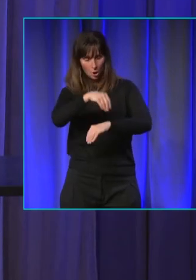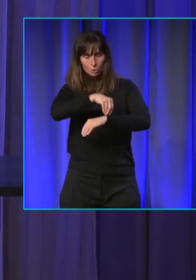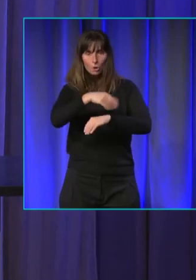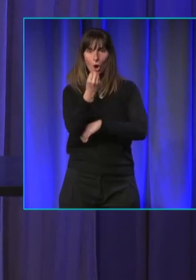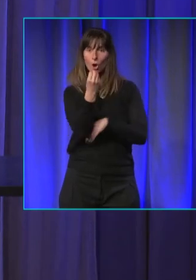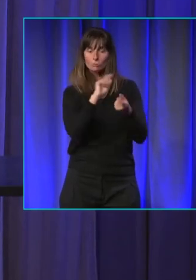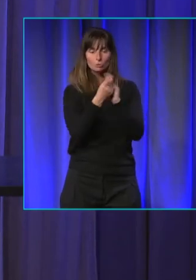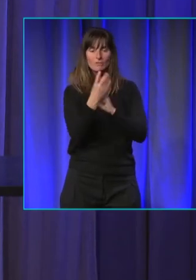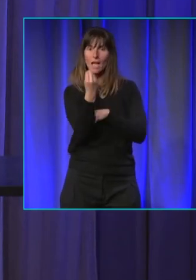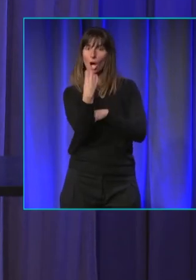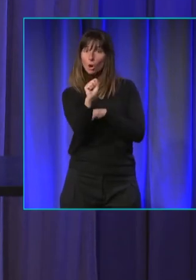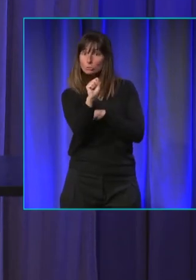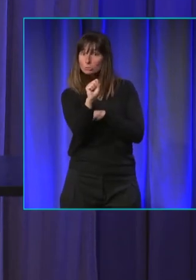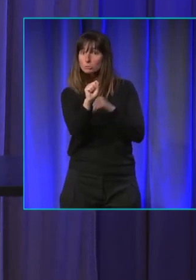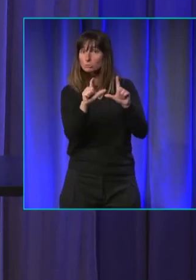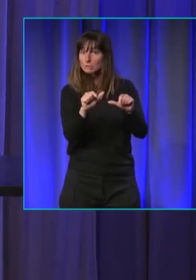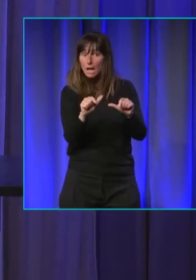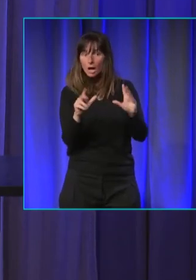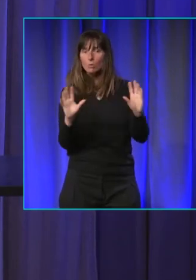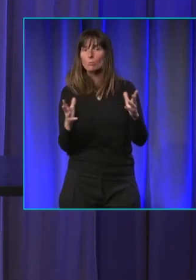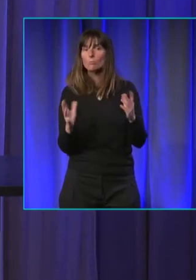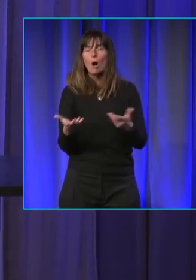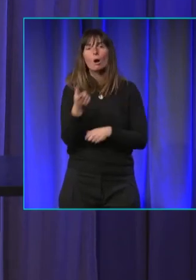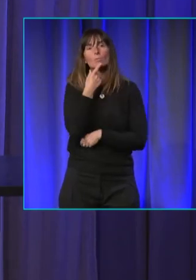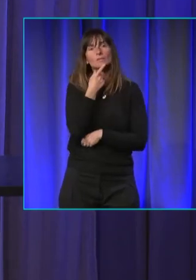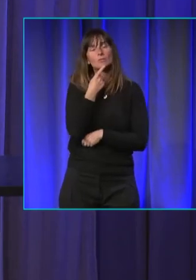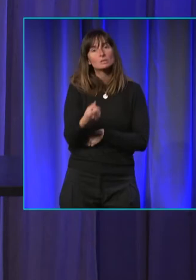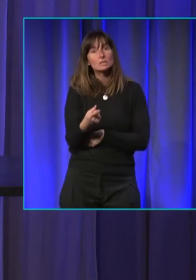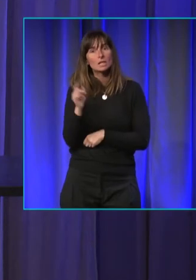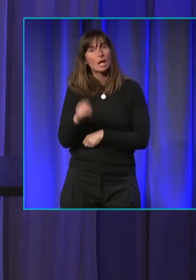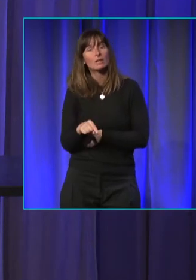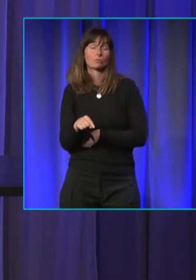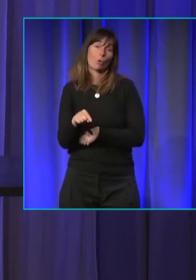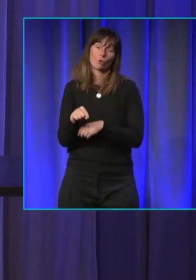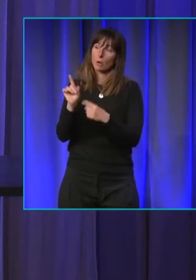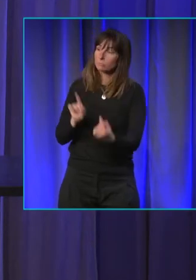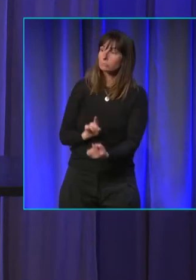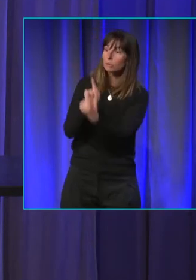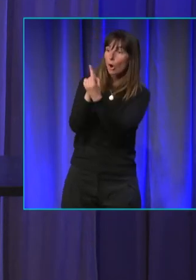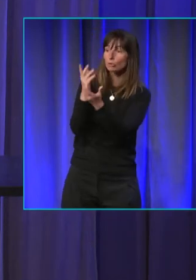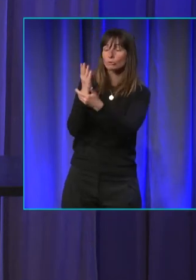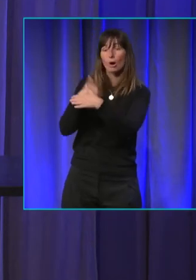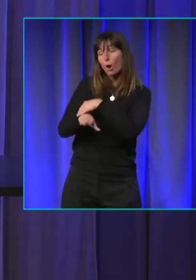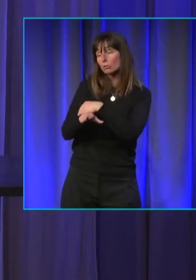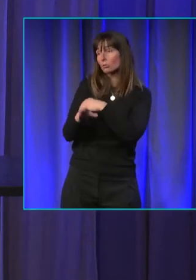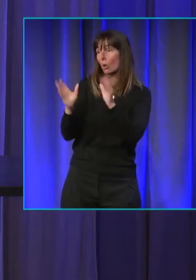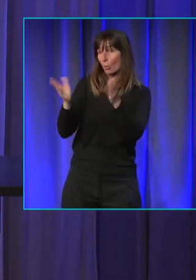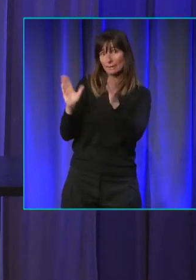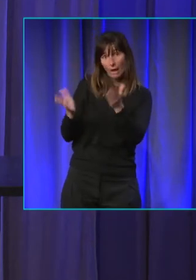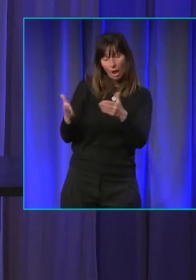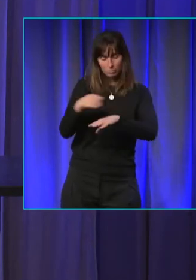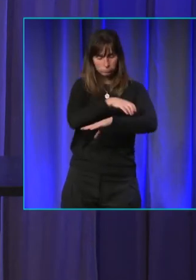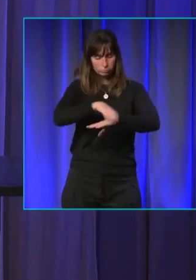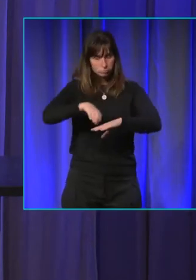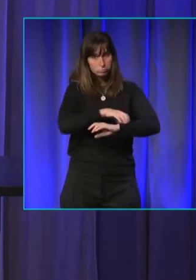d'ossification. Bon, après, ça nécessite de passer par un service de radiographie dans un milieu hospitalier. Et puis après, vous avez la